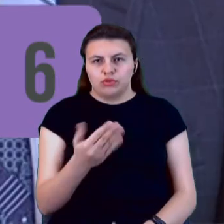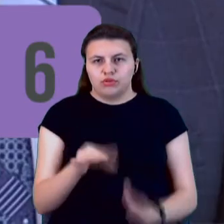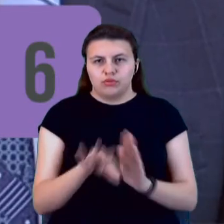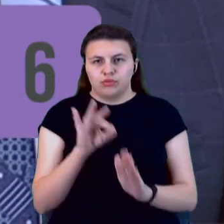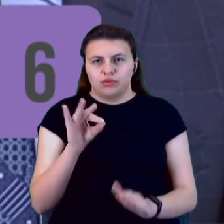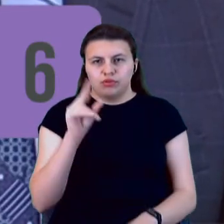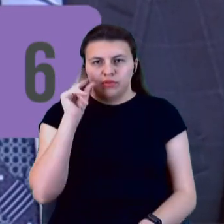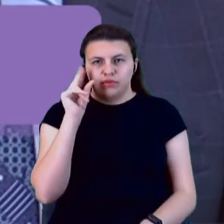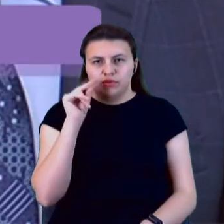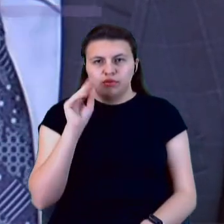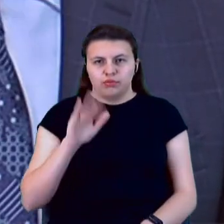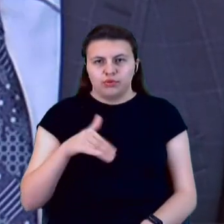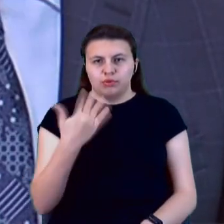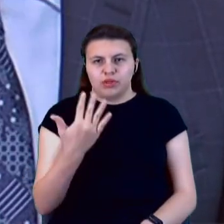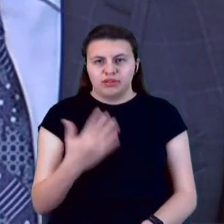Пусть буде 5.